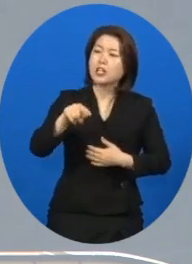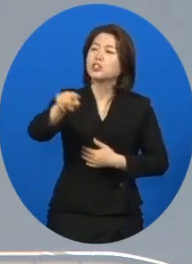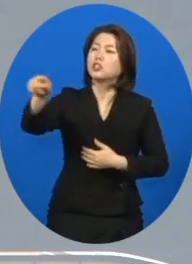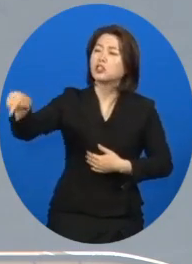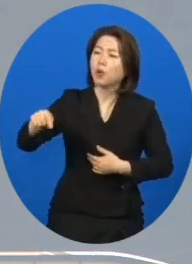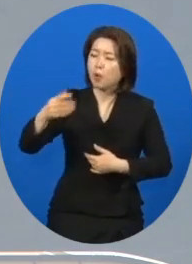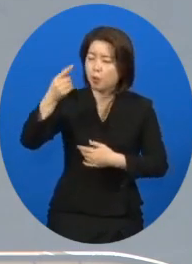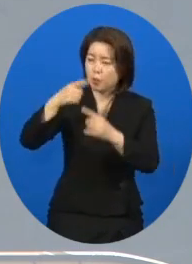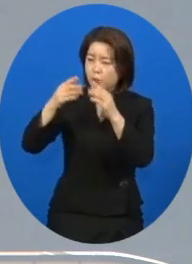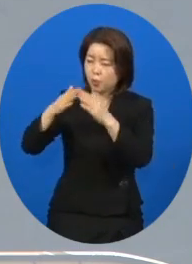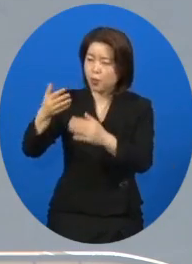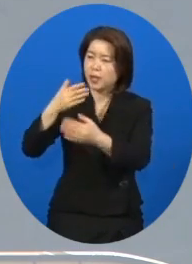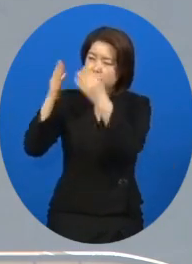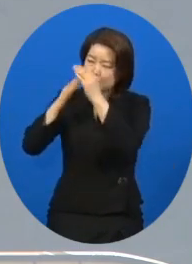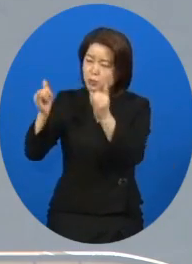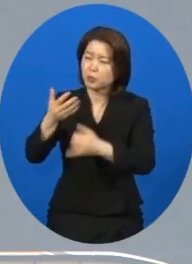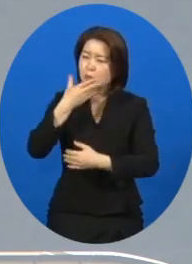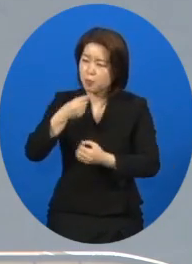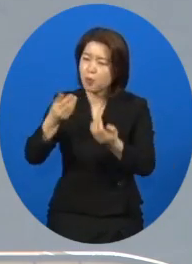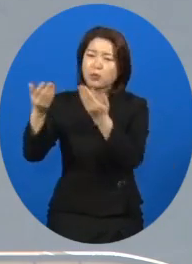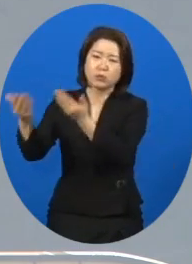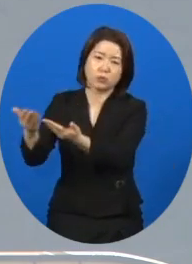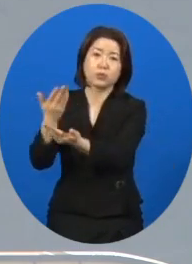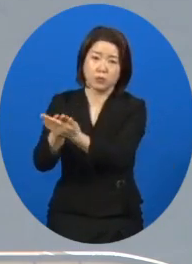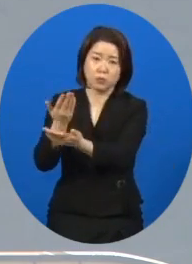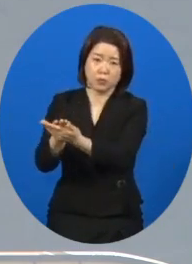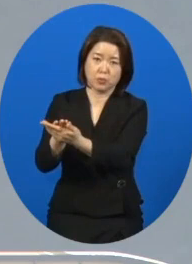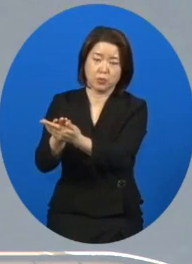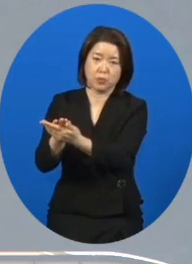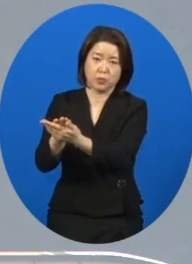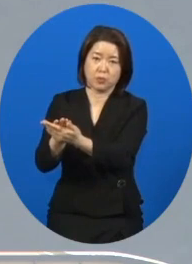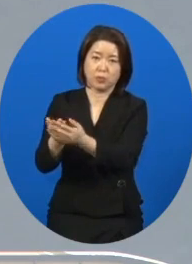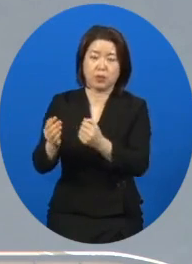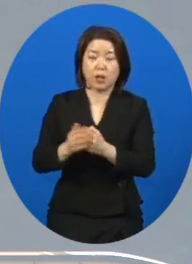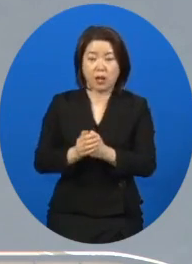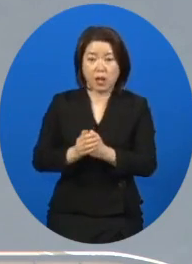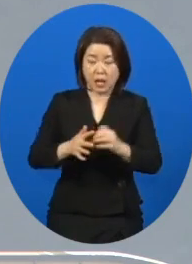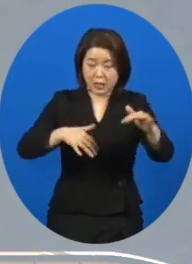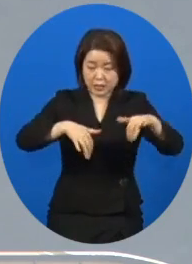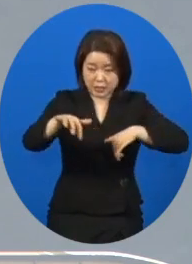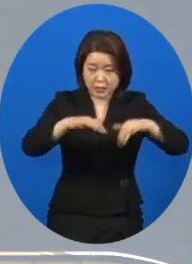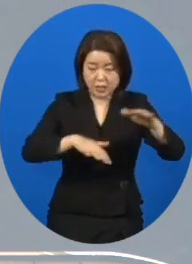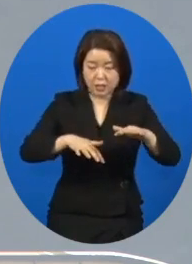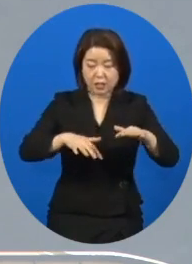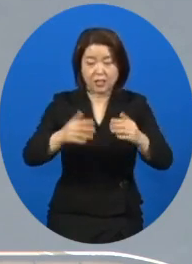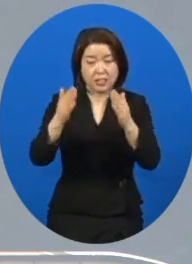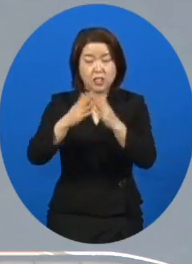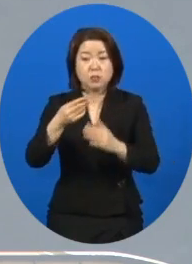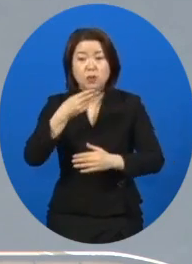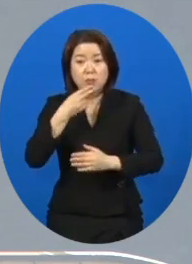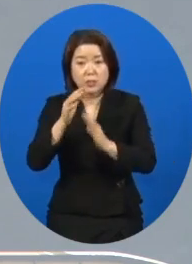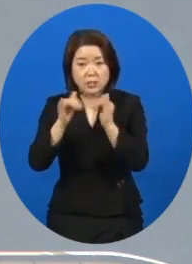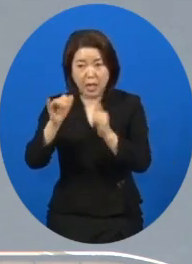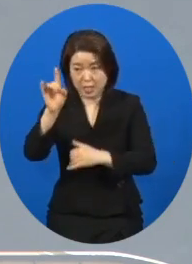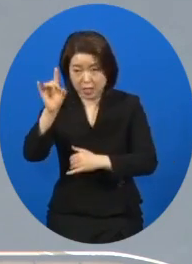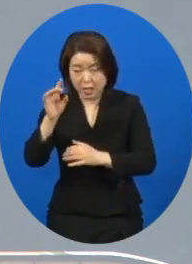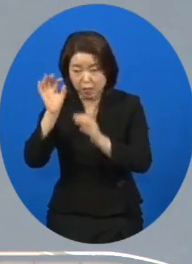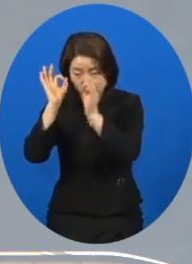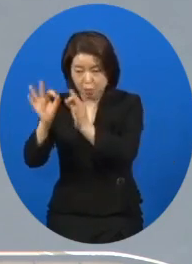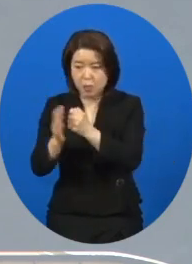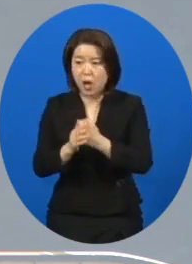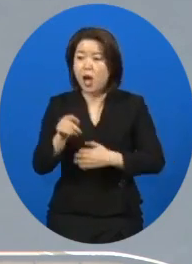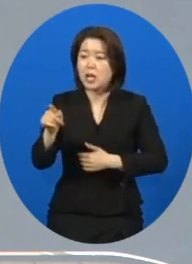교회에 복을 주시고 저 성도님에게 복을 주세요. 지나가는 노숙인 한 사람이라도 여러분이